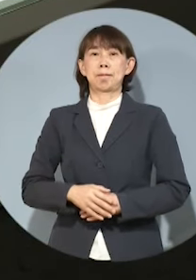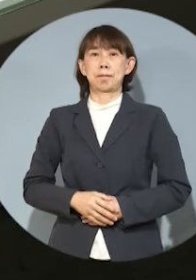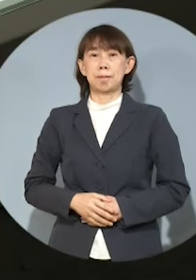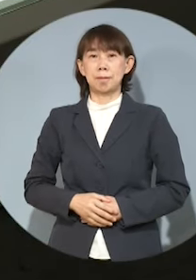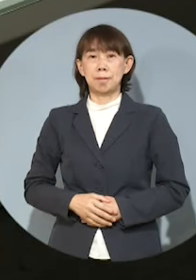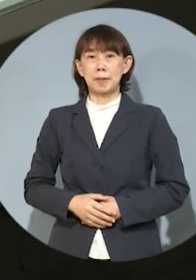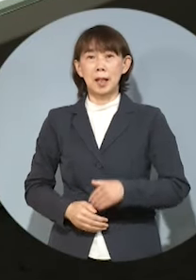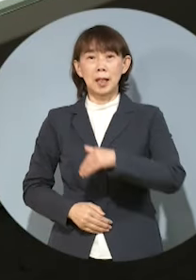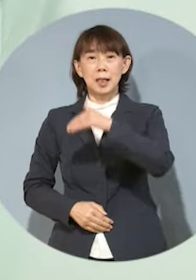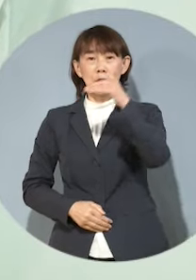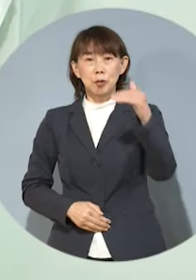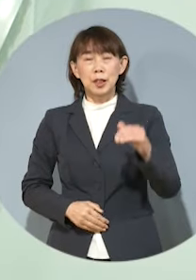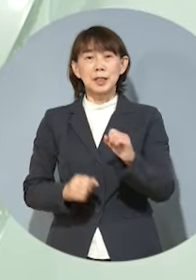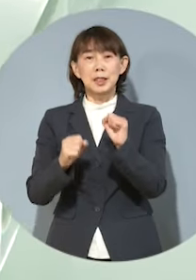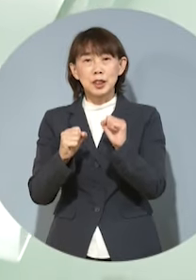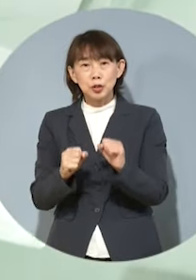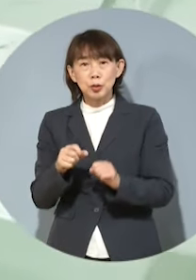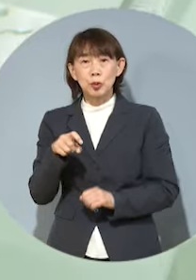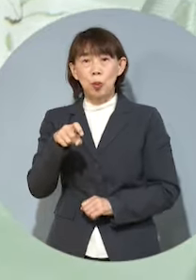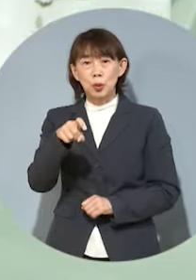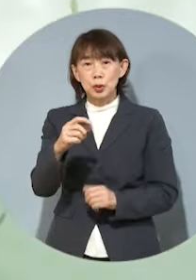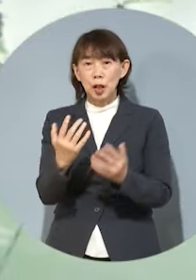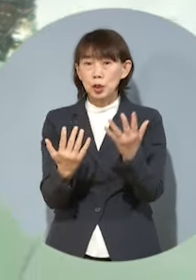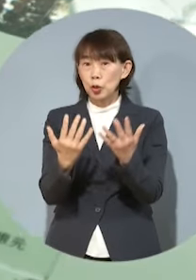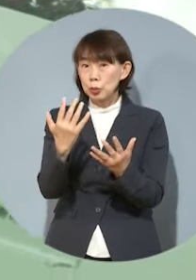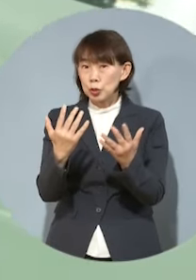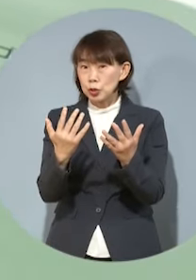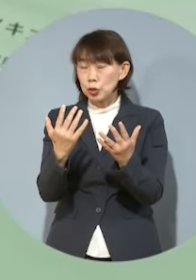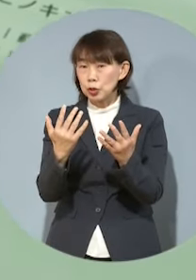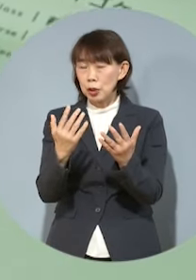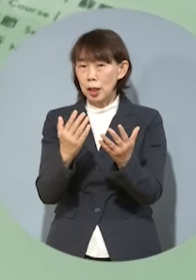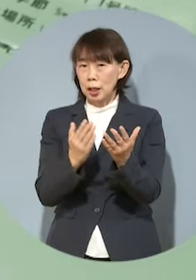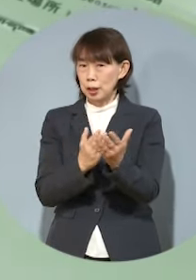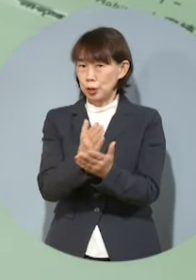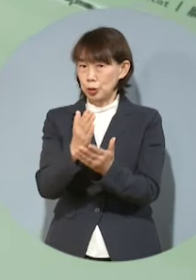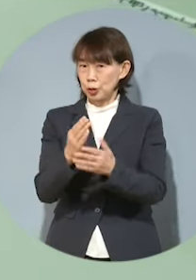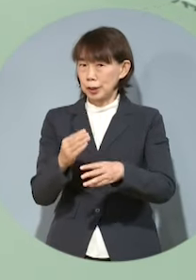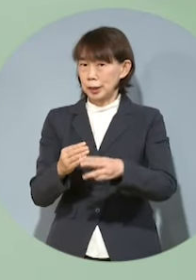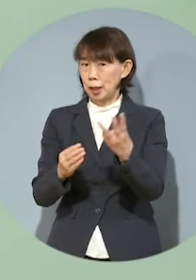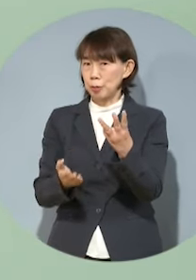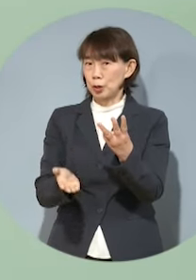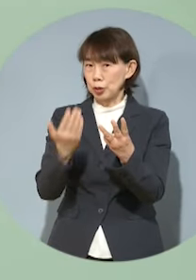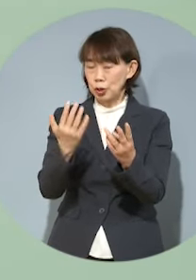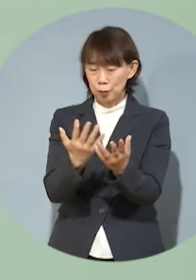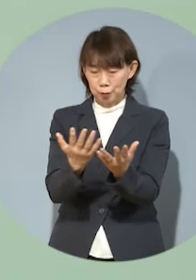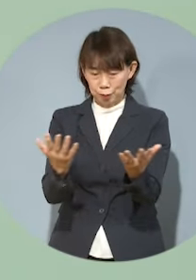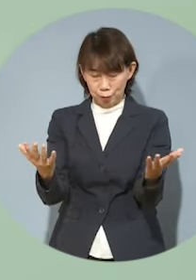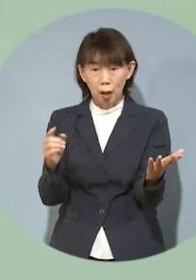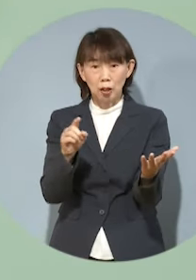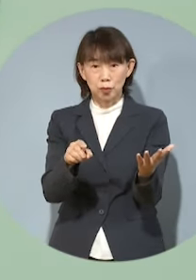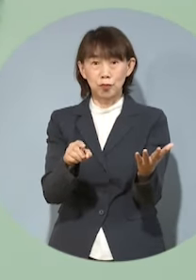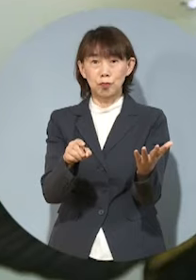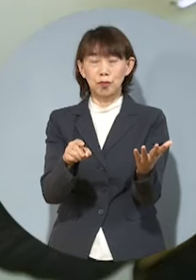高尾山に生息する昆虫や植物の標本を300種類以上展示。